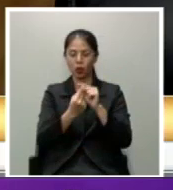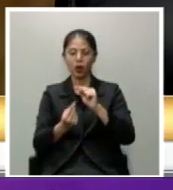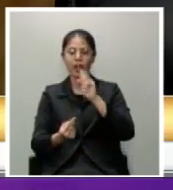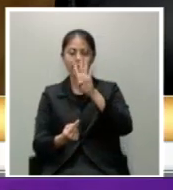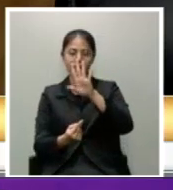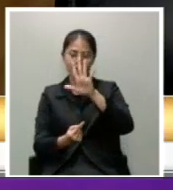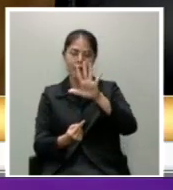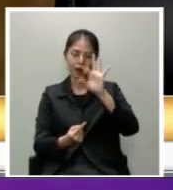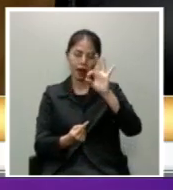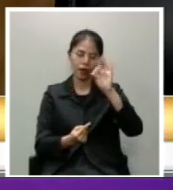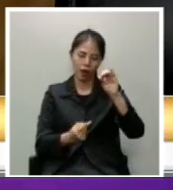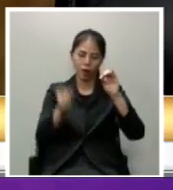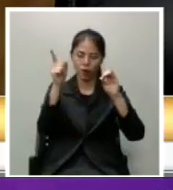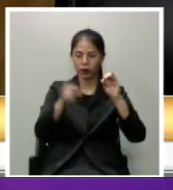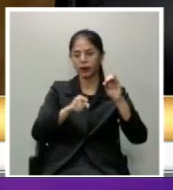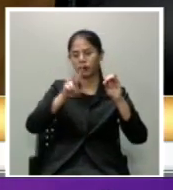4599/2551